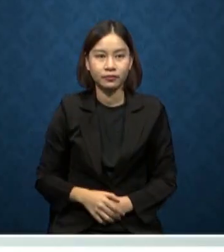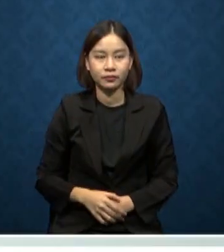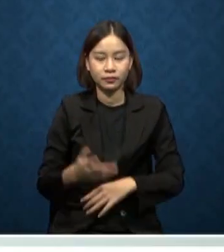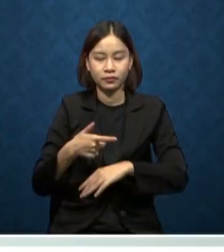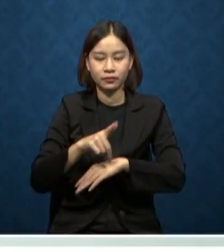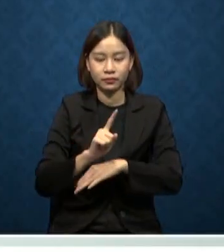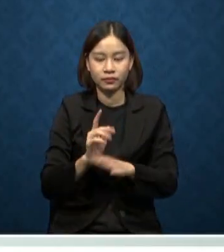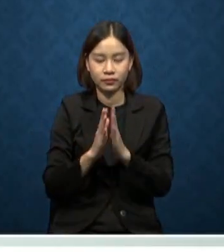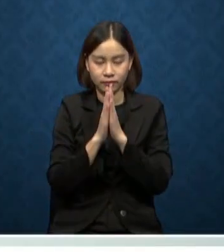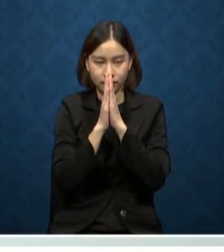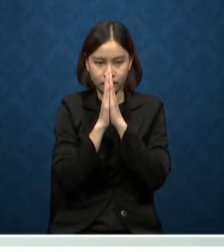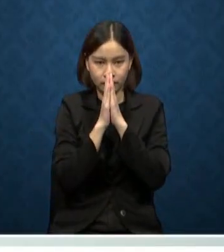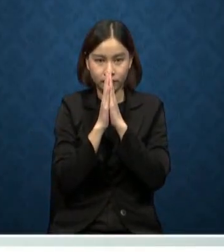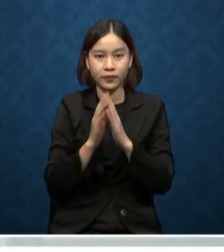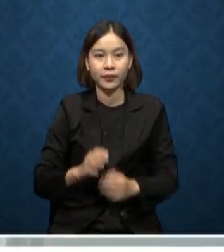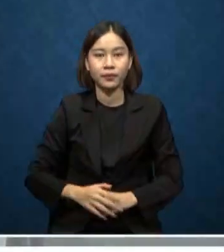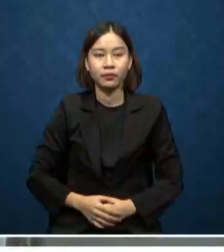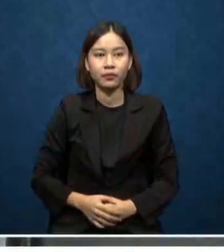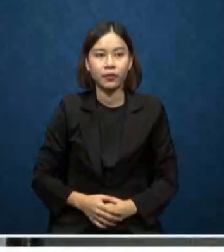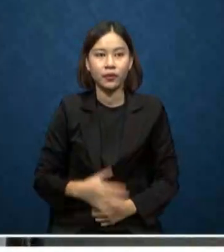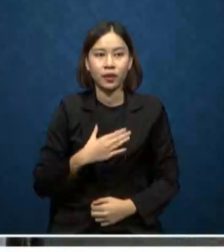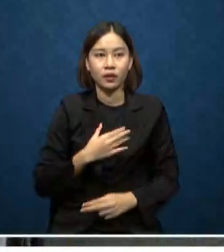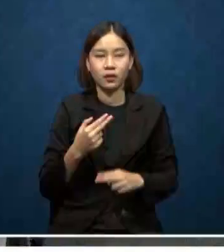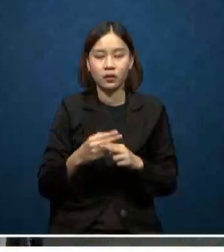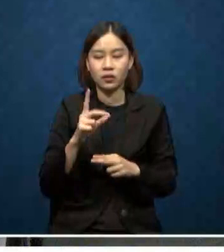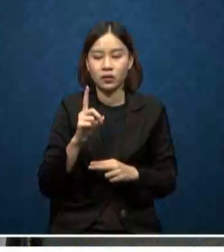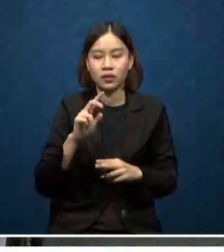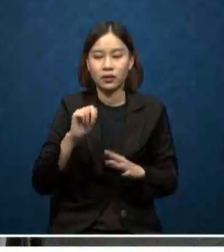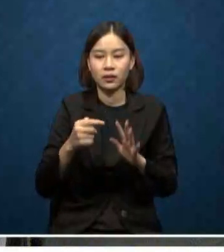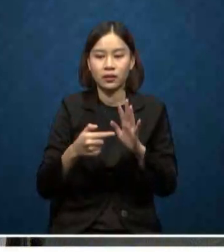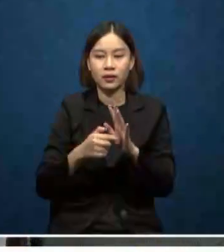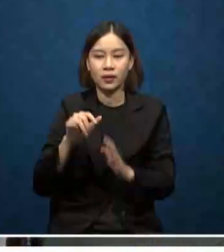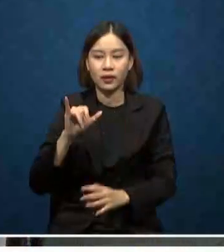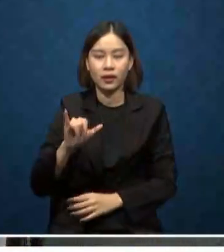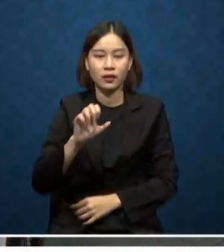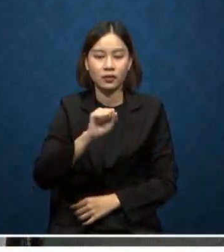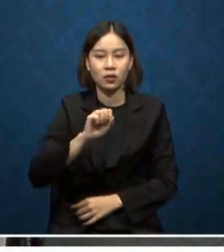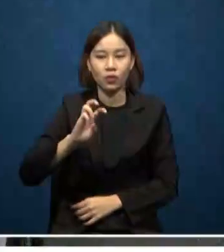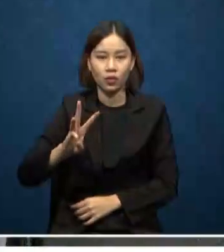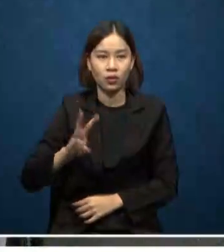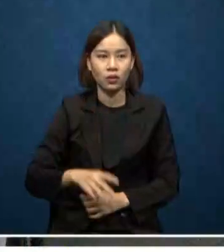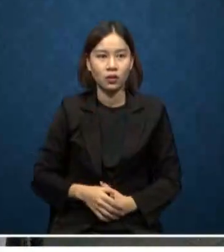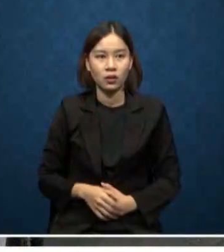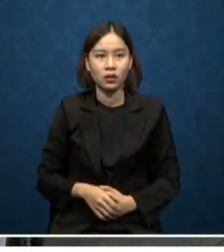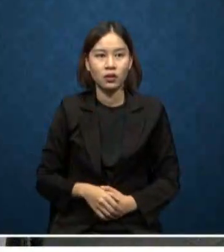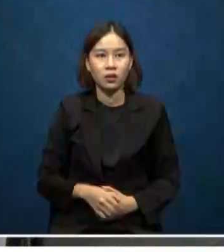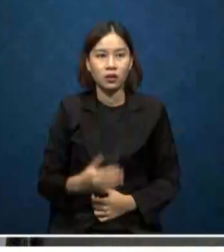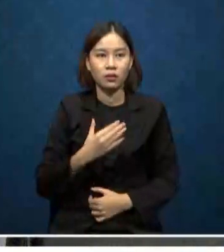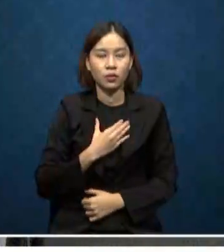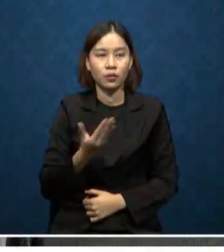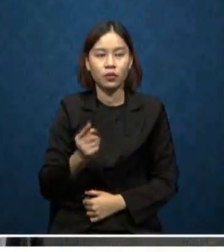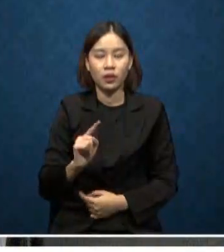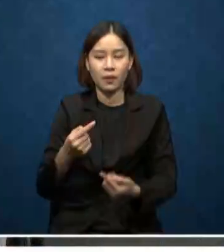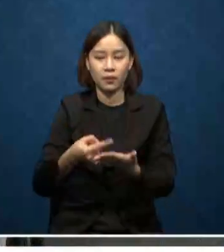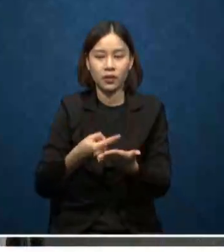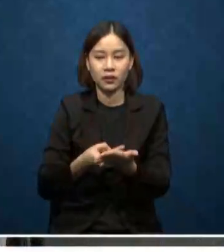กราบเรียนท่านประธานวุฒิสภาที่เคารพกระผมพลเอกดนัยมีชูเวชสมาชิกวุฒิสภากระผมขอปรึกษ